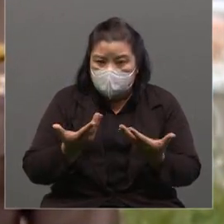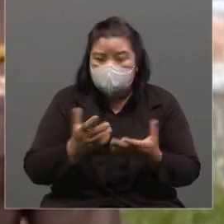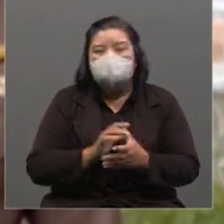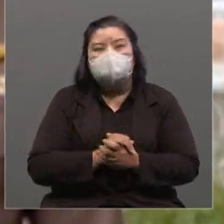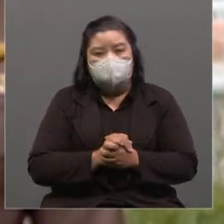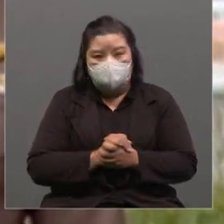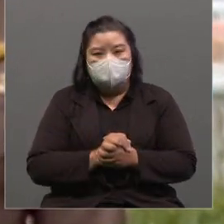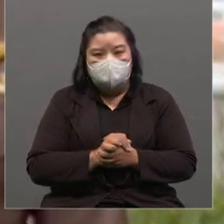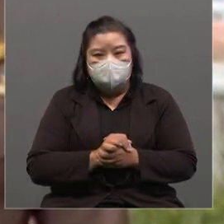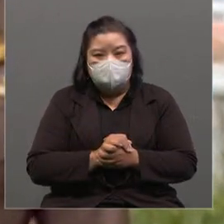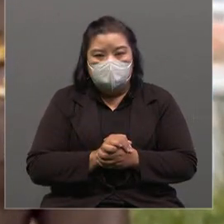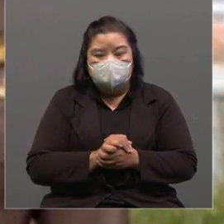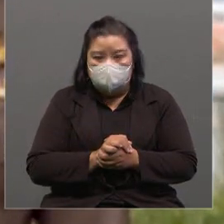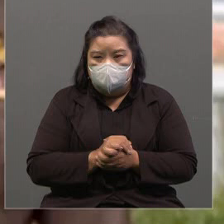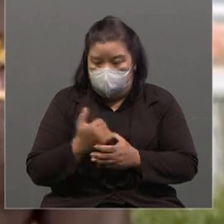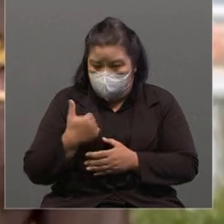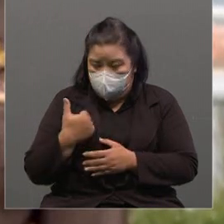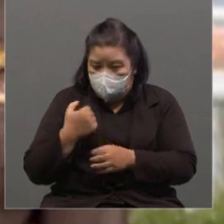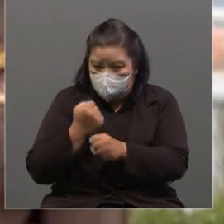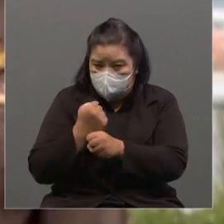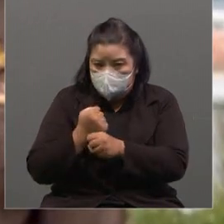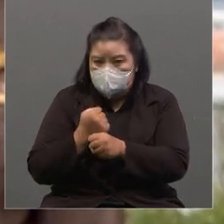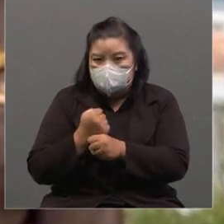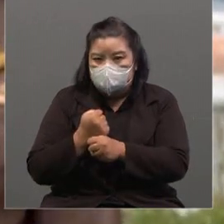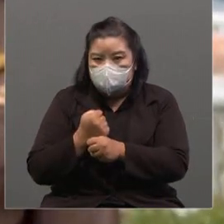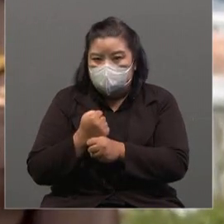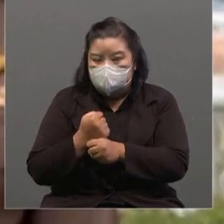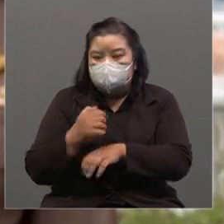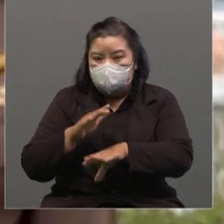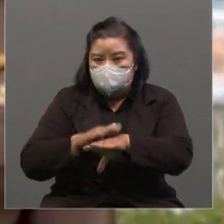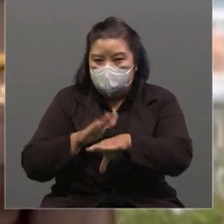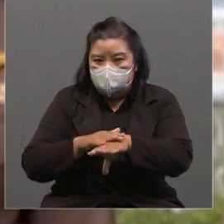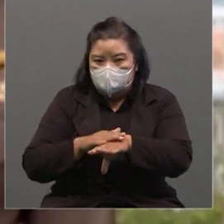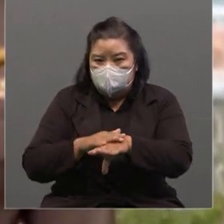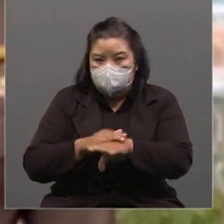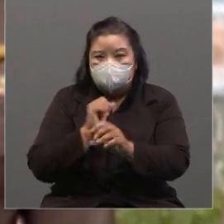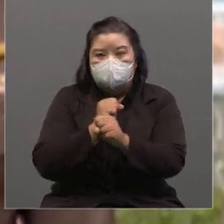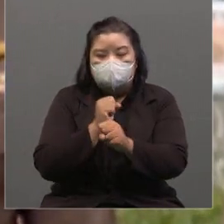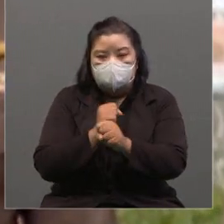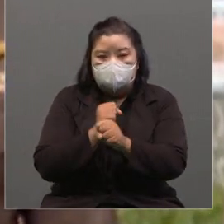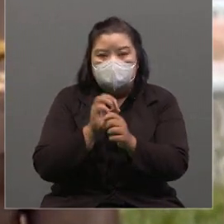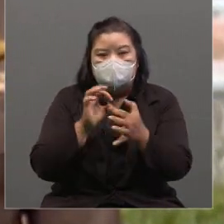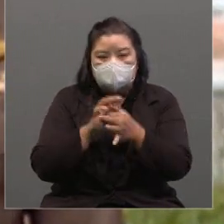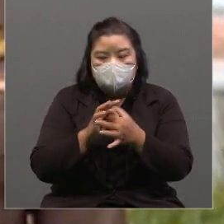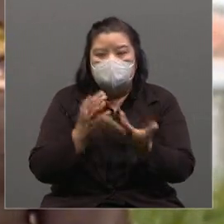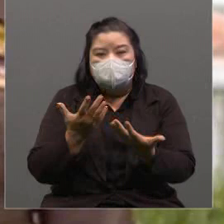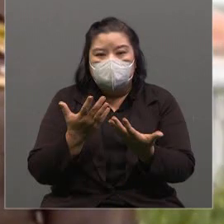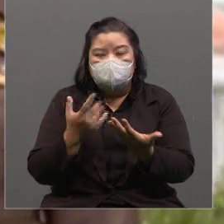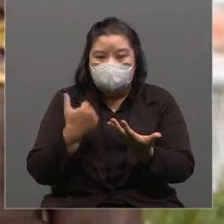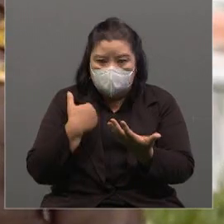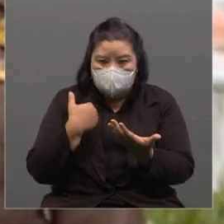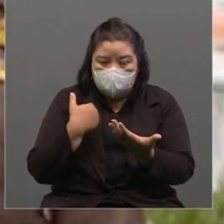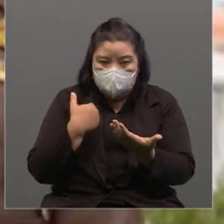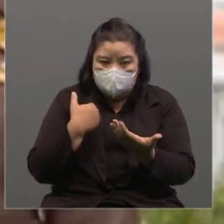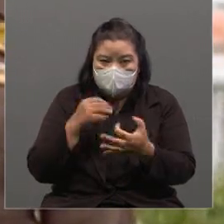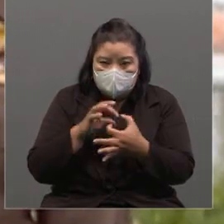บ้างก็จะได้ติดตามแล้วก็กำชับในการที่จะเร่งรัดผลคดีต่างๆครับ มีนโยบาย